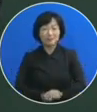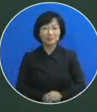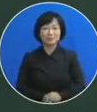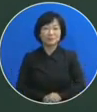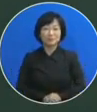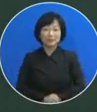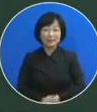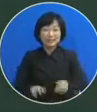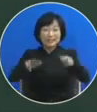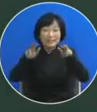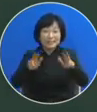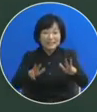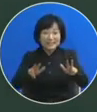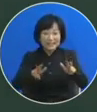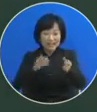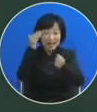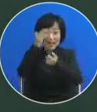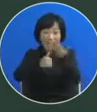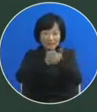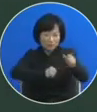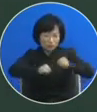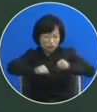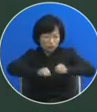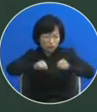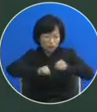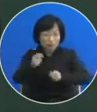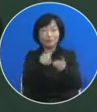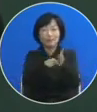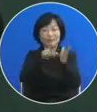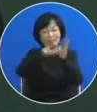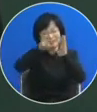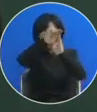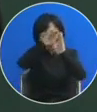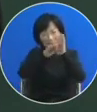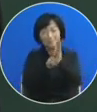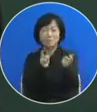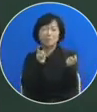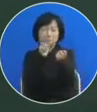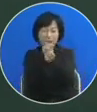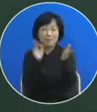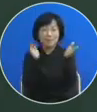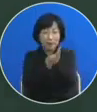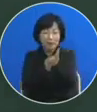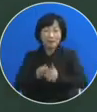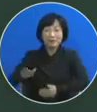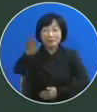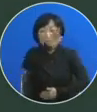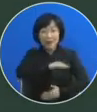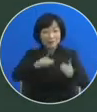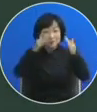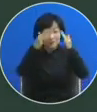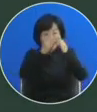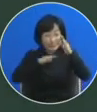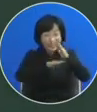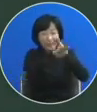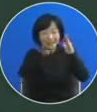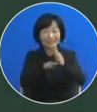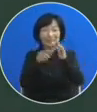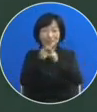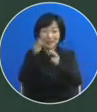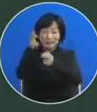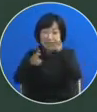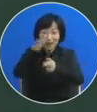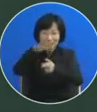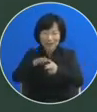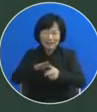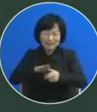하실 시간표가 왔다. Now a time in which God will act has come. 여러분 집 사업에 진짜 응답 임할 시간표가 왔다. In your